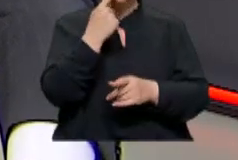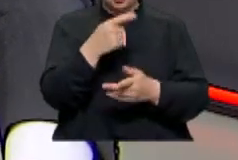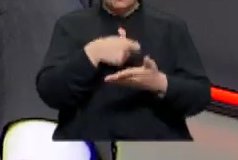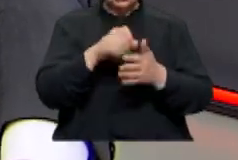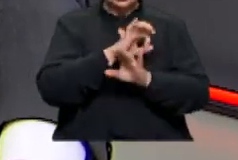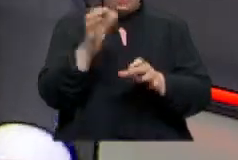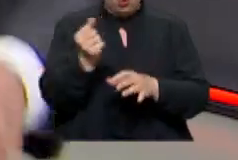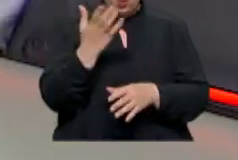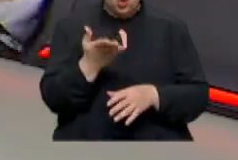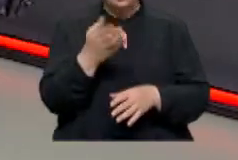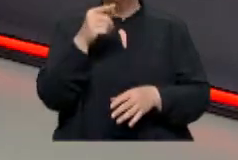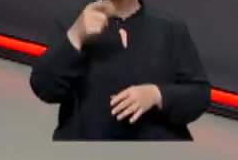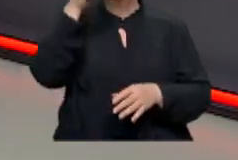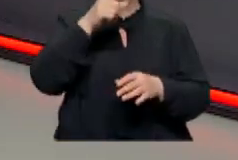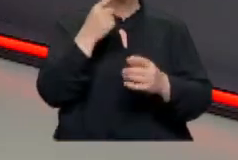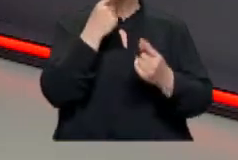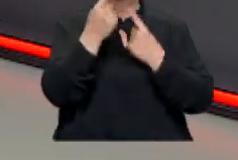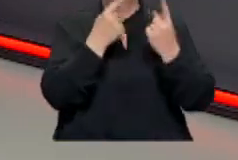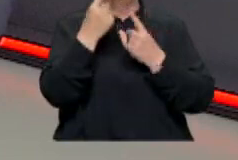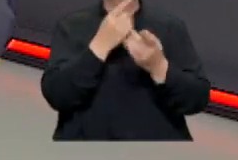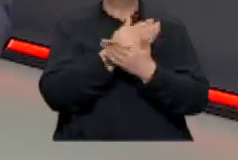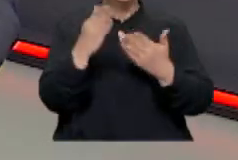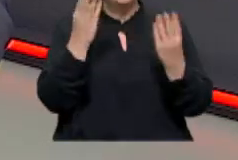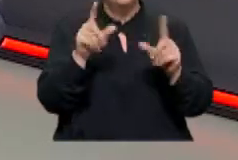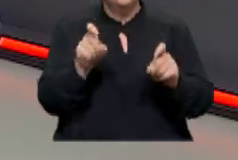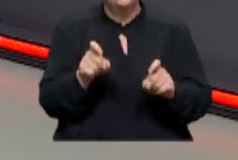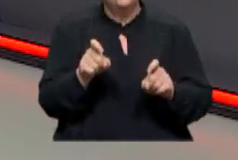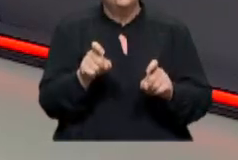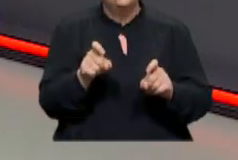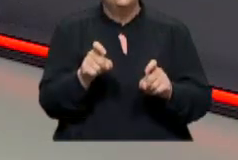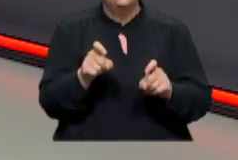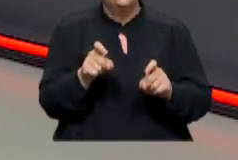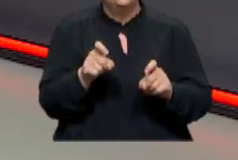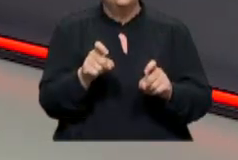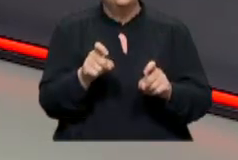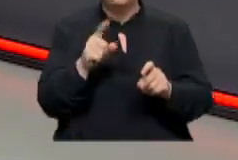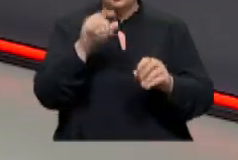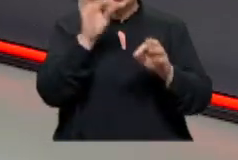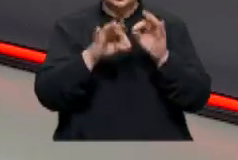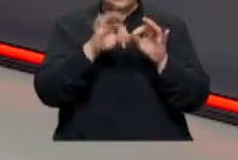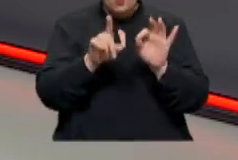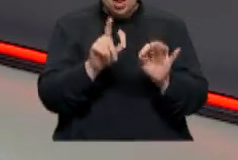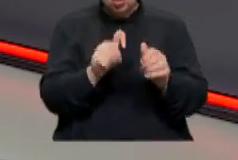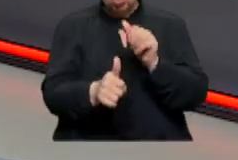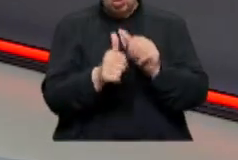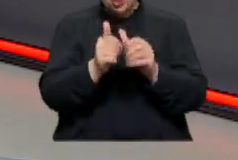alıyor mu? Bu ülkede işler söylendiği gibi yürüyor mu? Bu ekonomi böyle döner